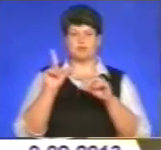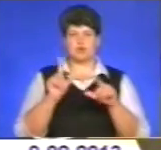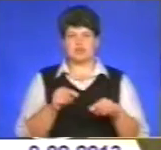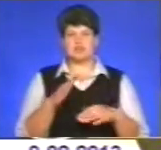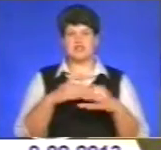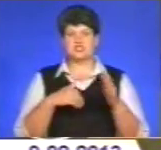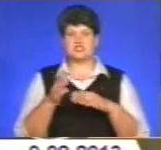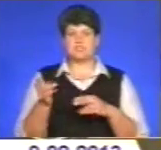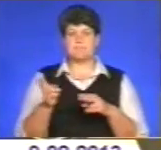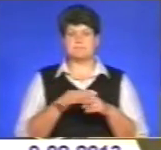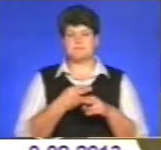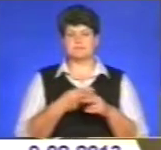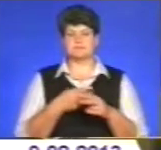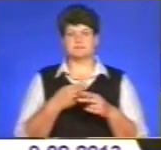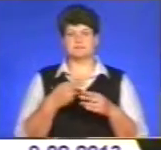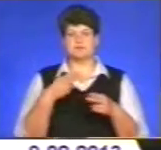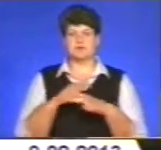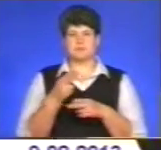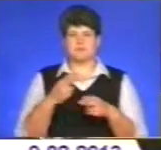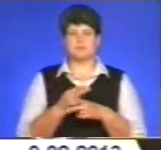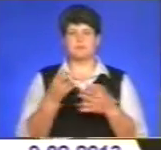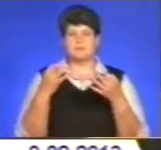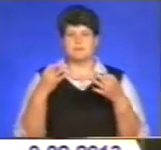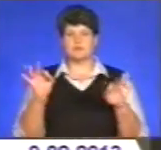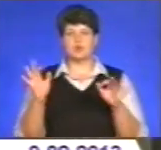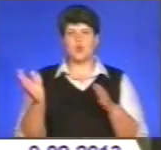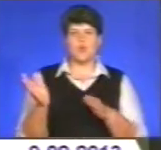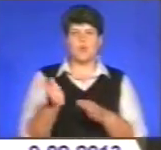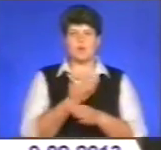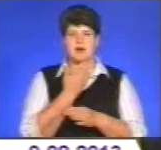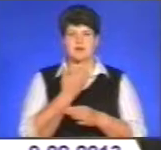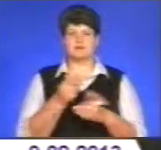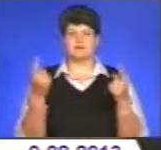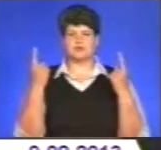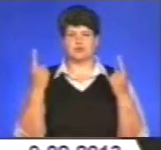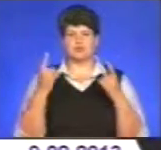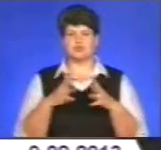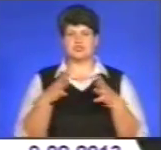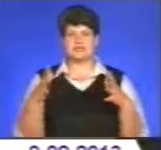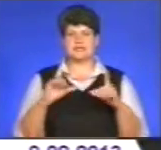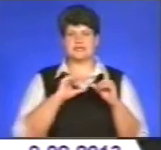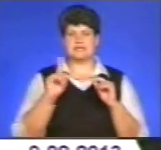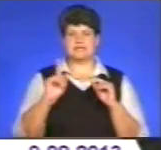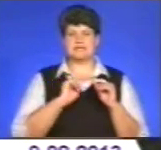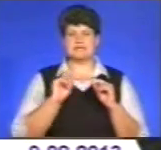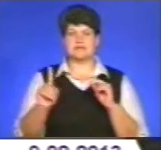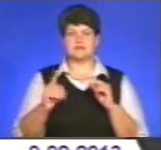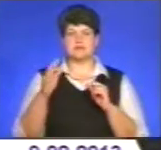без препятствий позволит, во-первых, убрать значительную часть транзита из